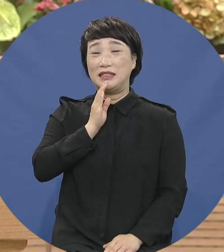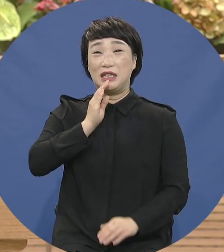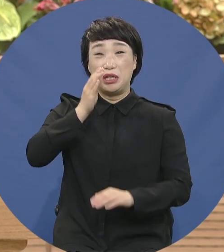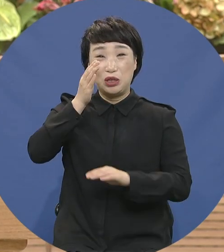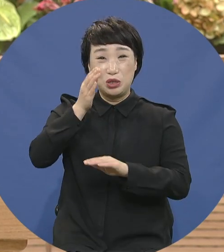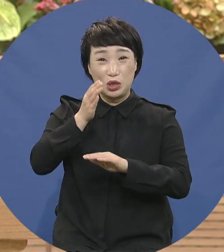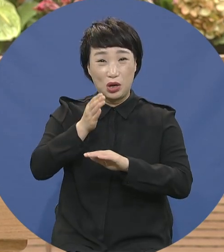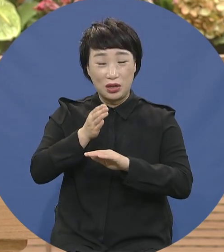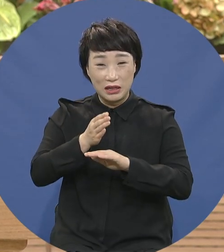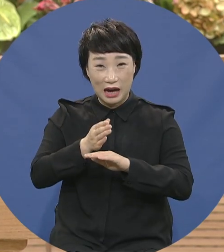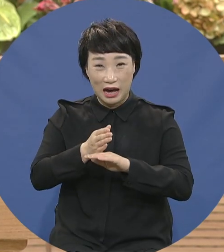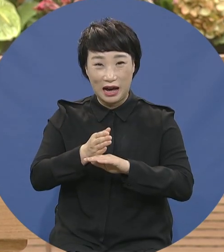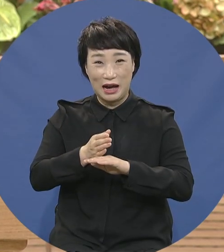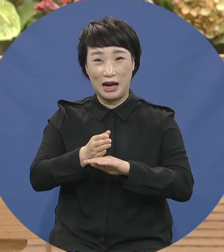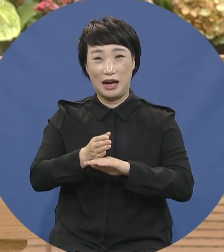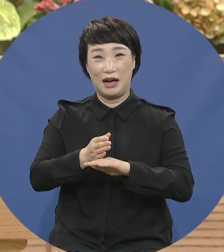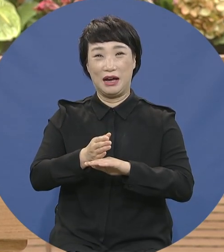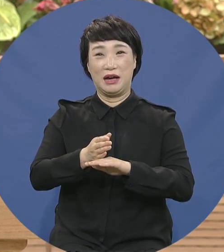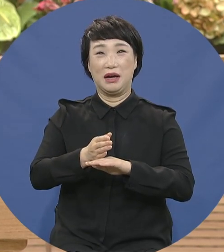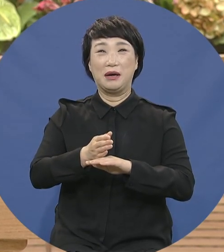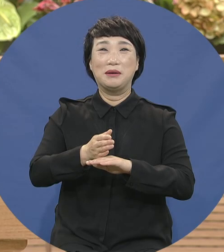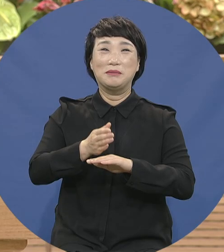감사합니다. 진정